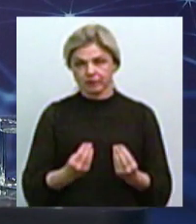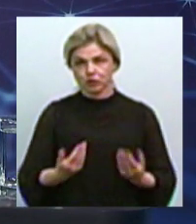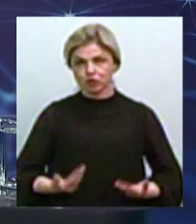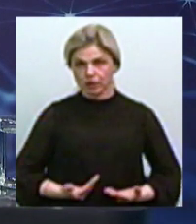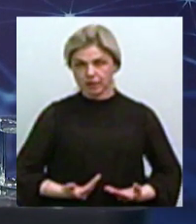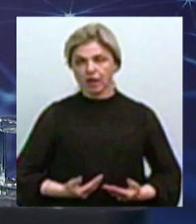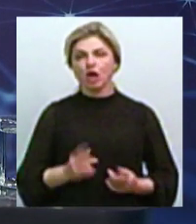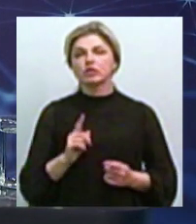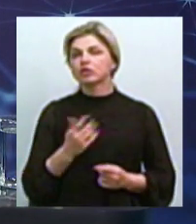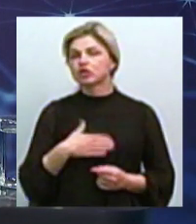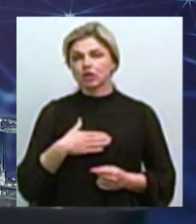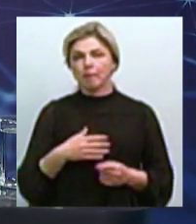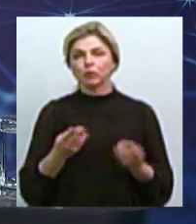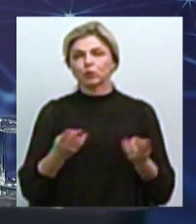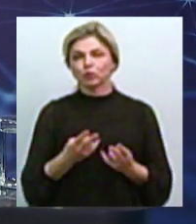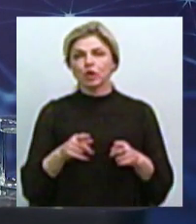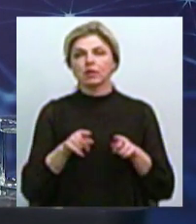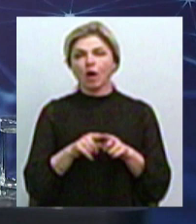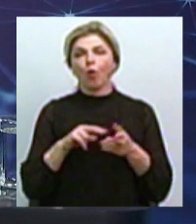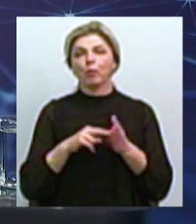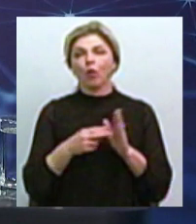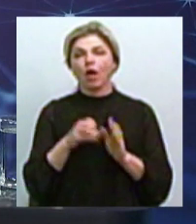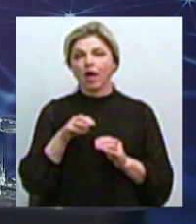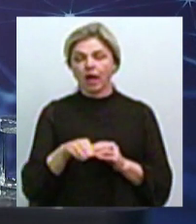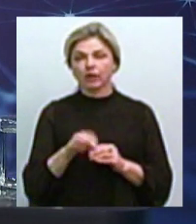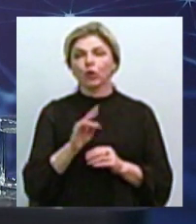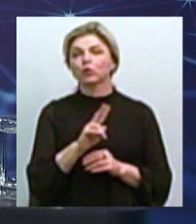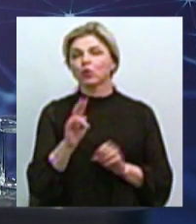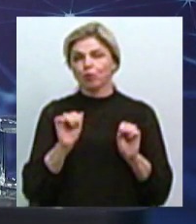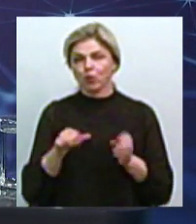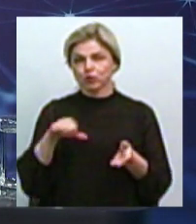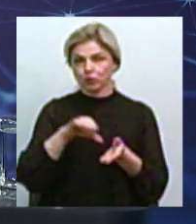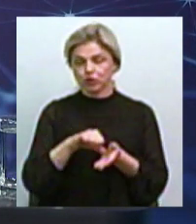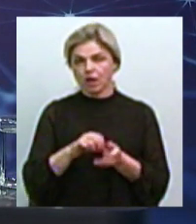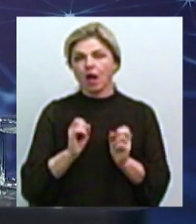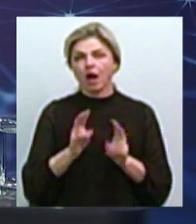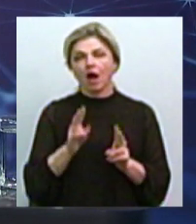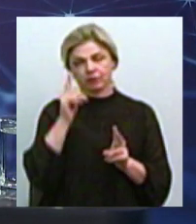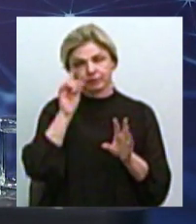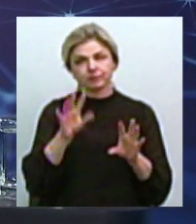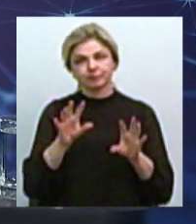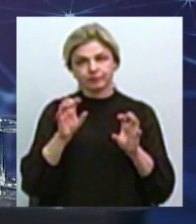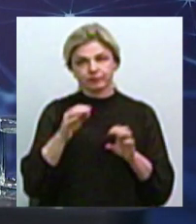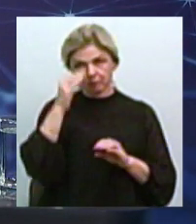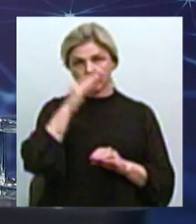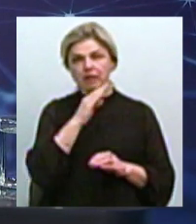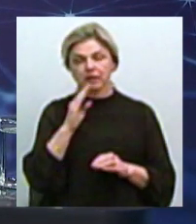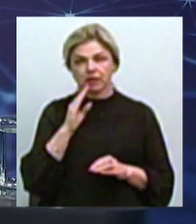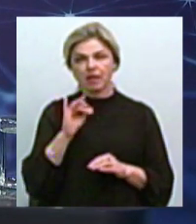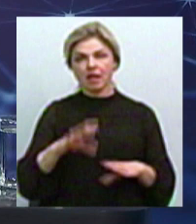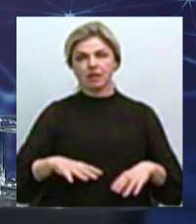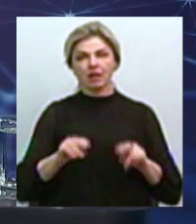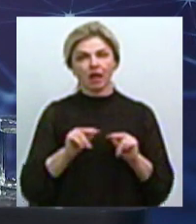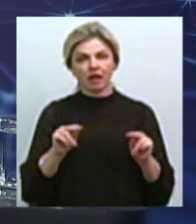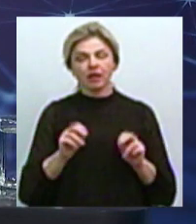потрібний такий проєкт і хто може взяти в ньому участь? Як сприйняли ініціативу батьки і тренери? Наскільки корисні